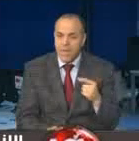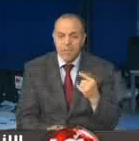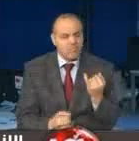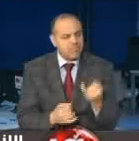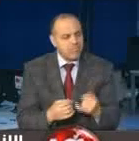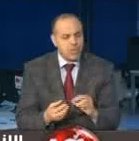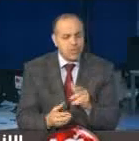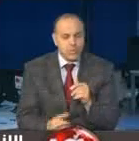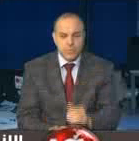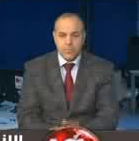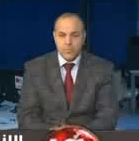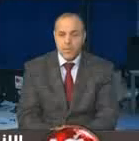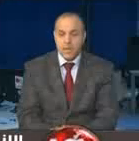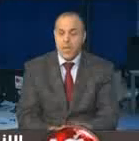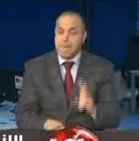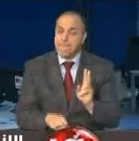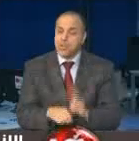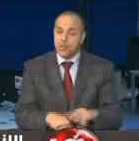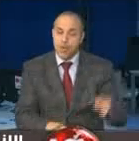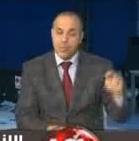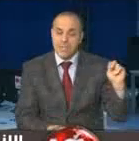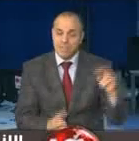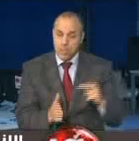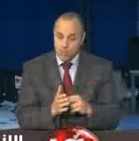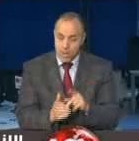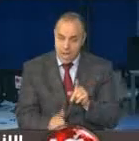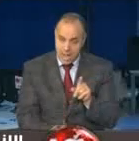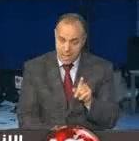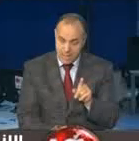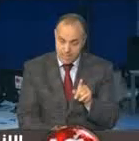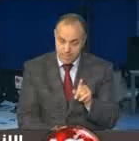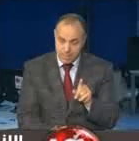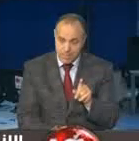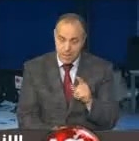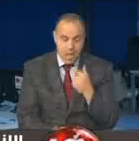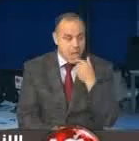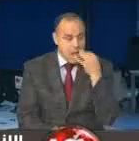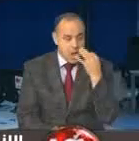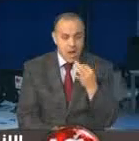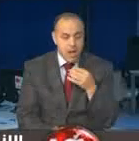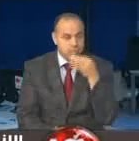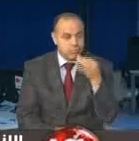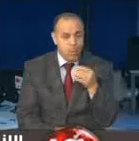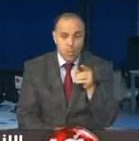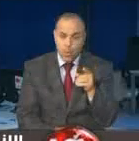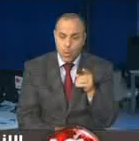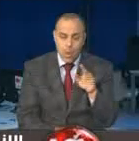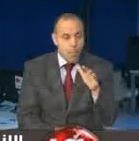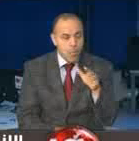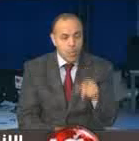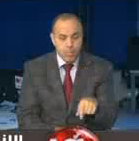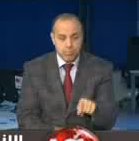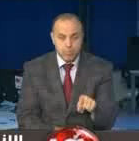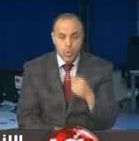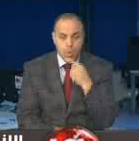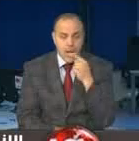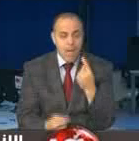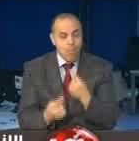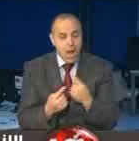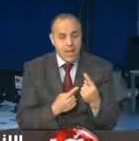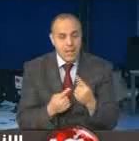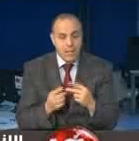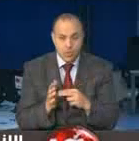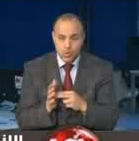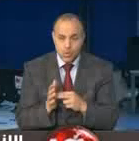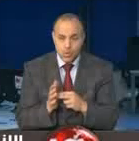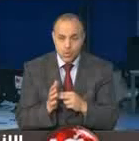يضعفها. المبعوث الأممي الخاص إلى سوريا ستيفان دي ميستورا صرح أنه من المتوقع أن تبدأ المحادثات